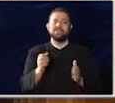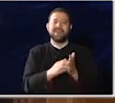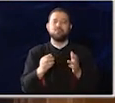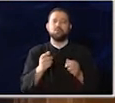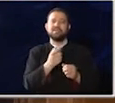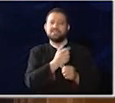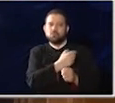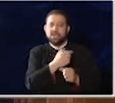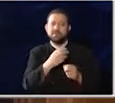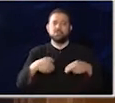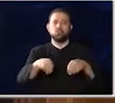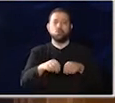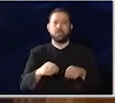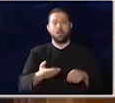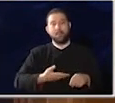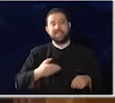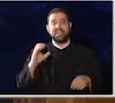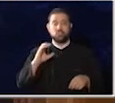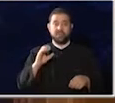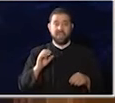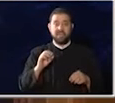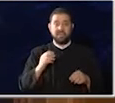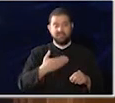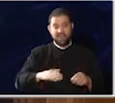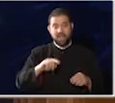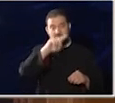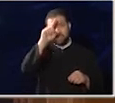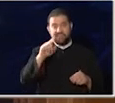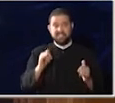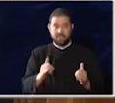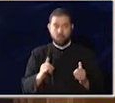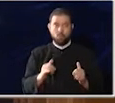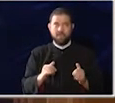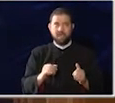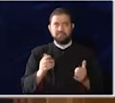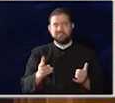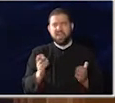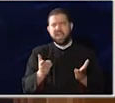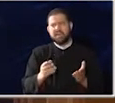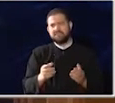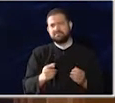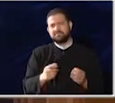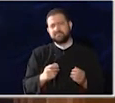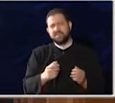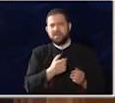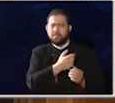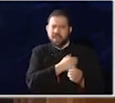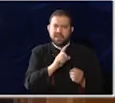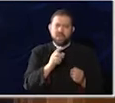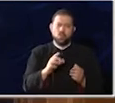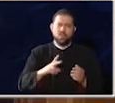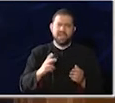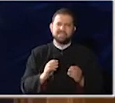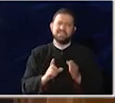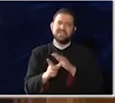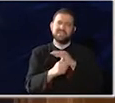Ciprian, vreau să vă întreb acum ceva care poate părea că nu are legătură directă cu discuția noastră despre